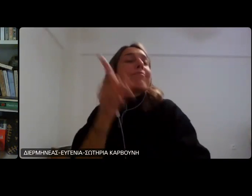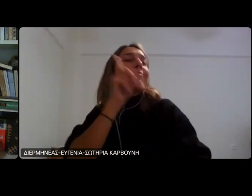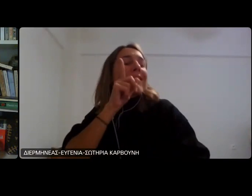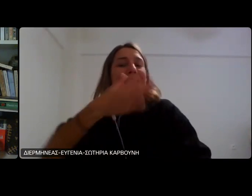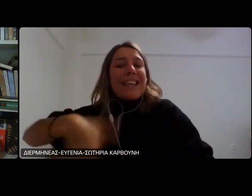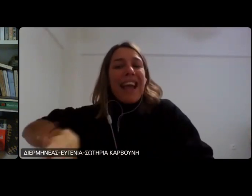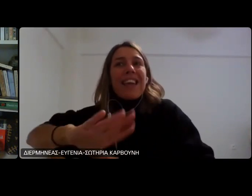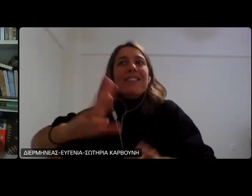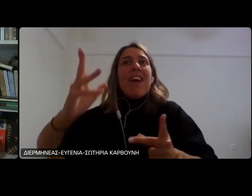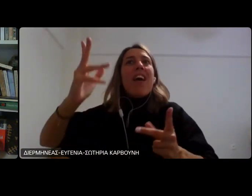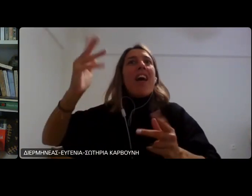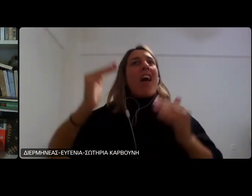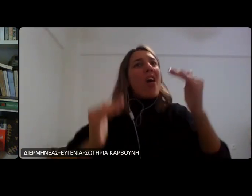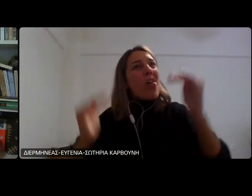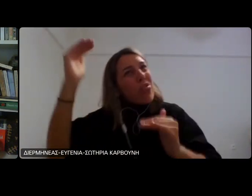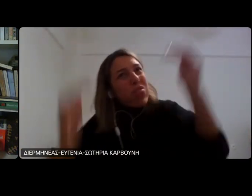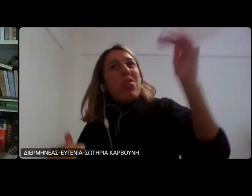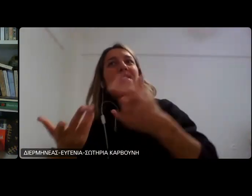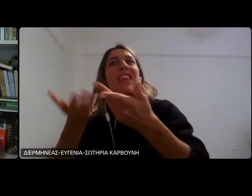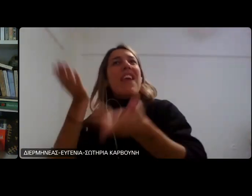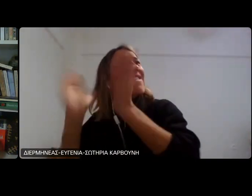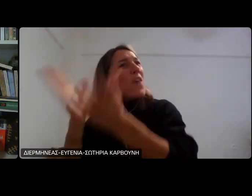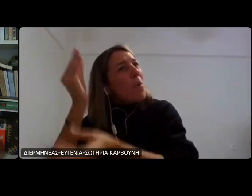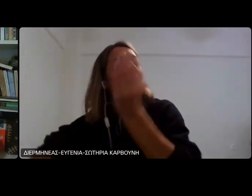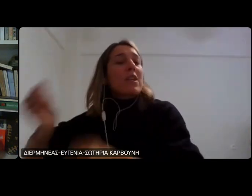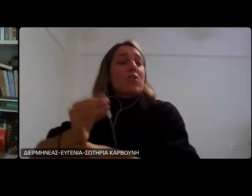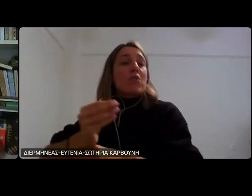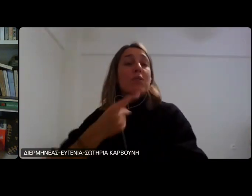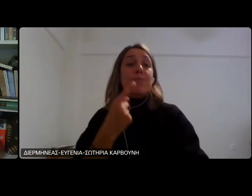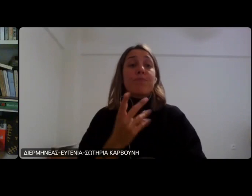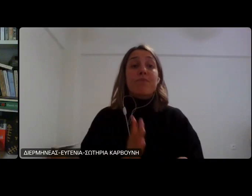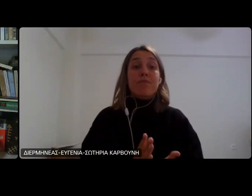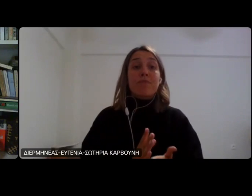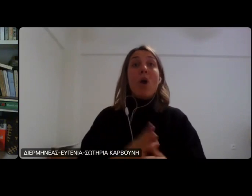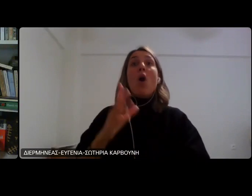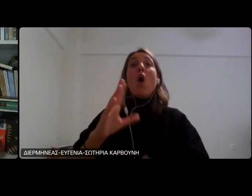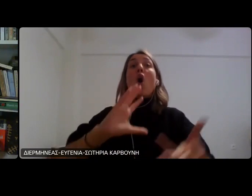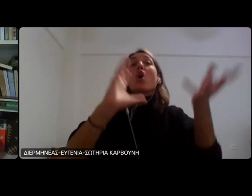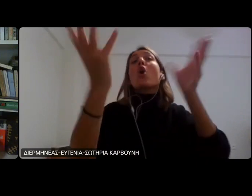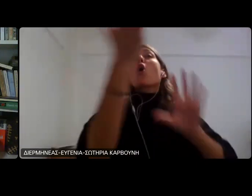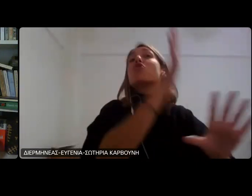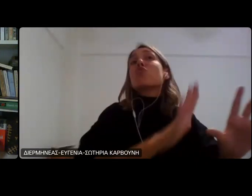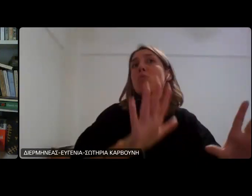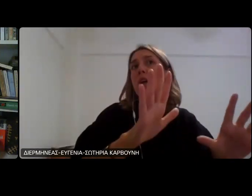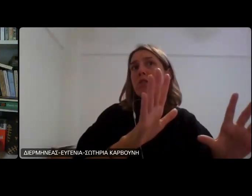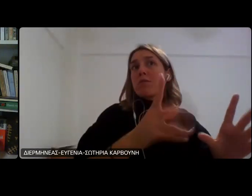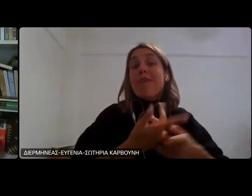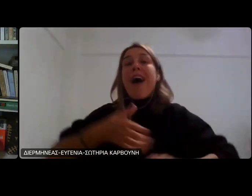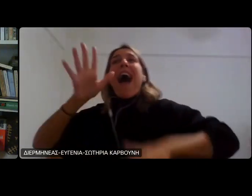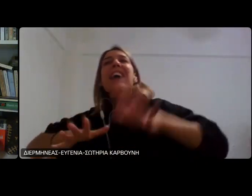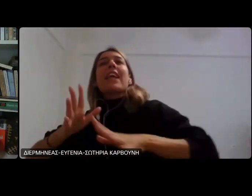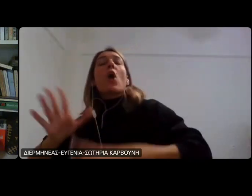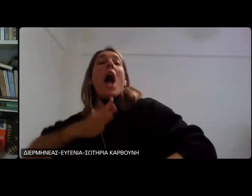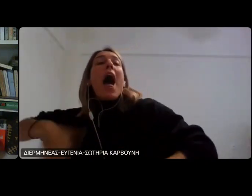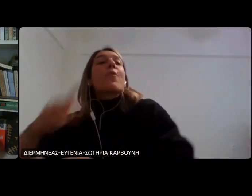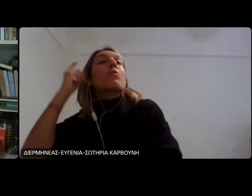Μα έχει σημασία να αλλάξουμε μόνο τις λέξεις? Κατά τη γνώμη μου, έχει. Το πώς είναι ο κόσμος μας εξαρτάται απόλυτα από πώς είναι η ανθρώπινη σκέψη.